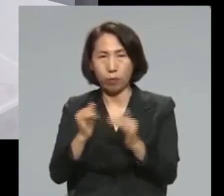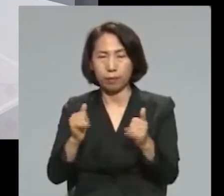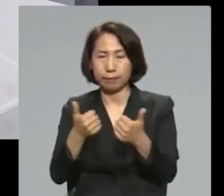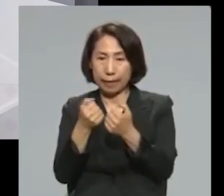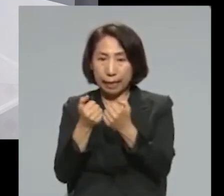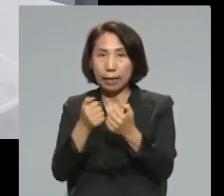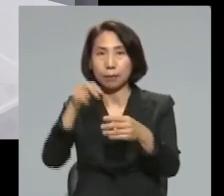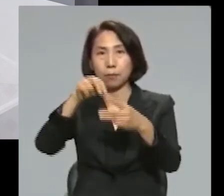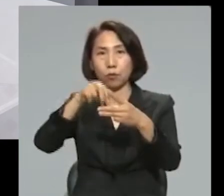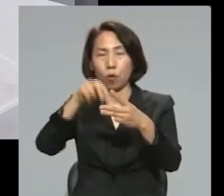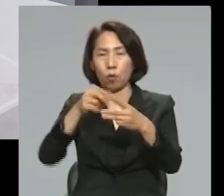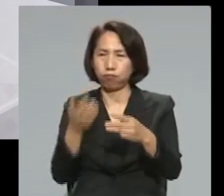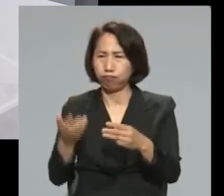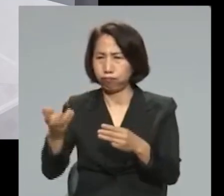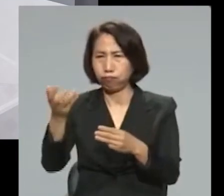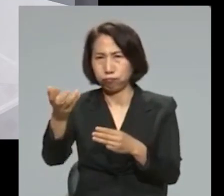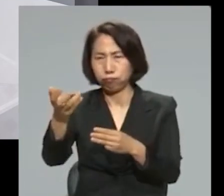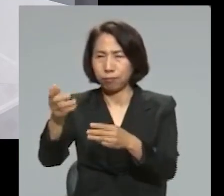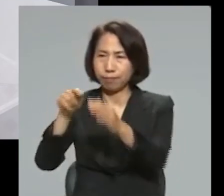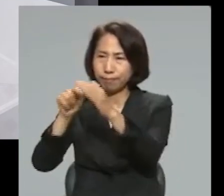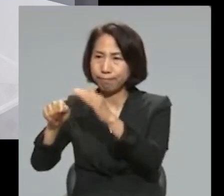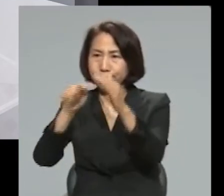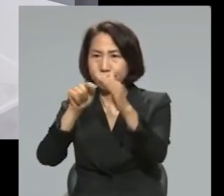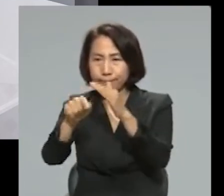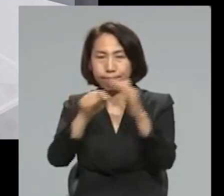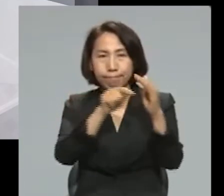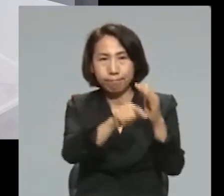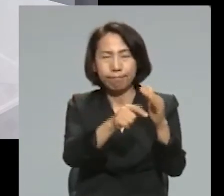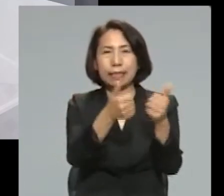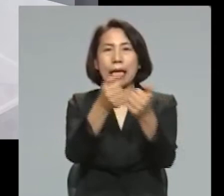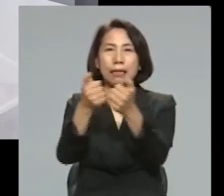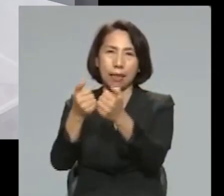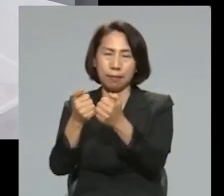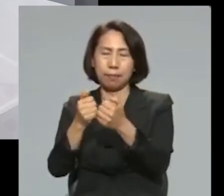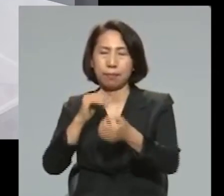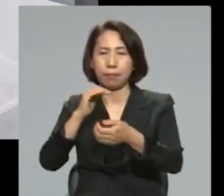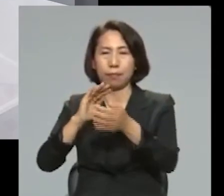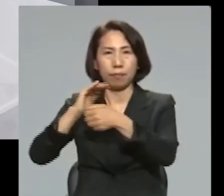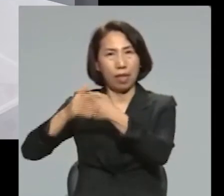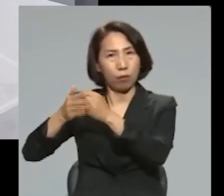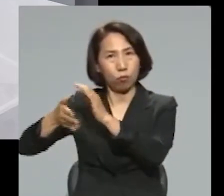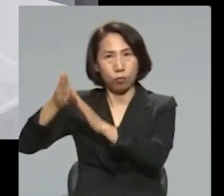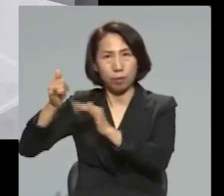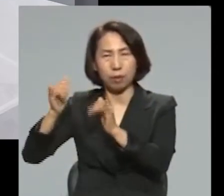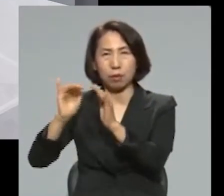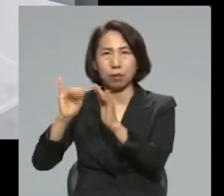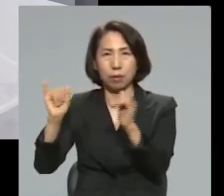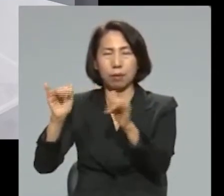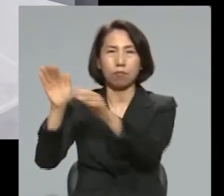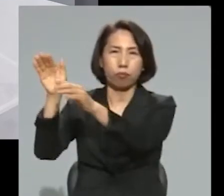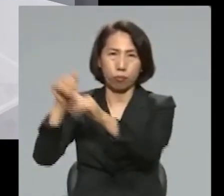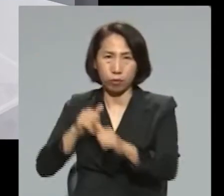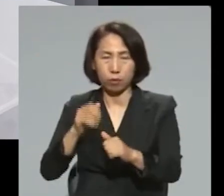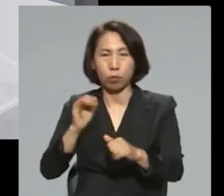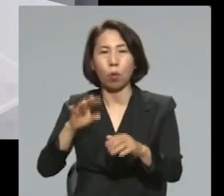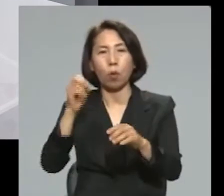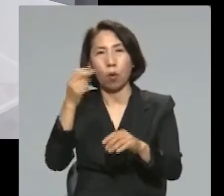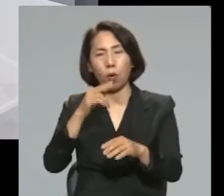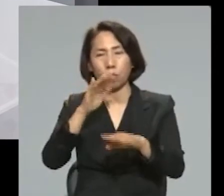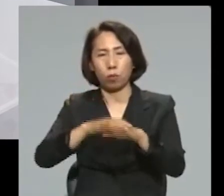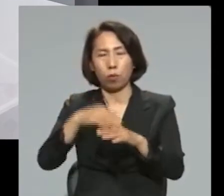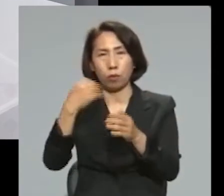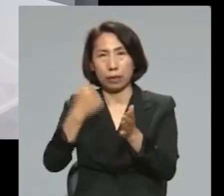통해 대구 등 도시민 유치에 최선을 다하고 농기계, 농자재 구입비를